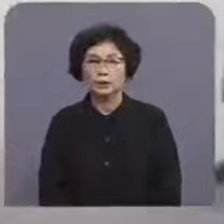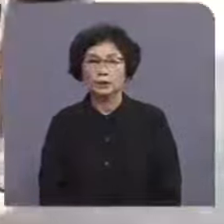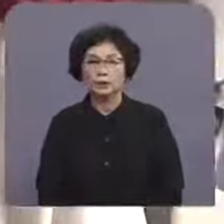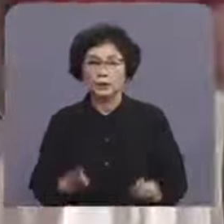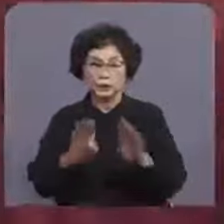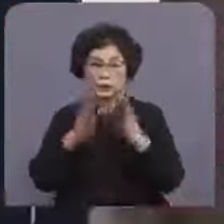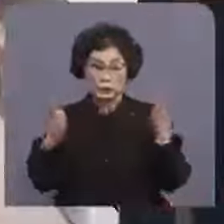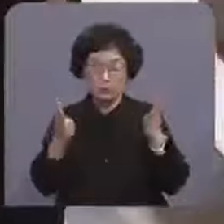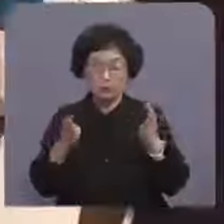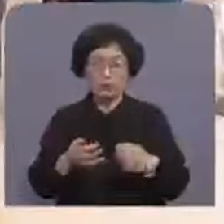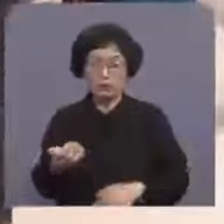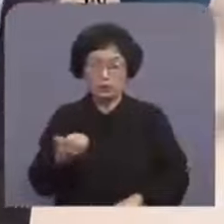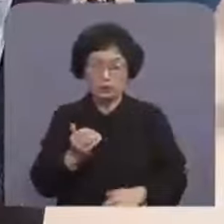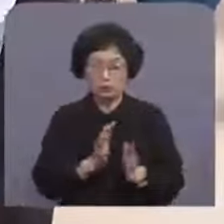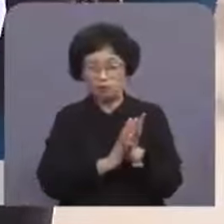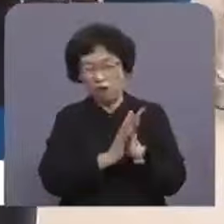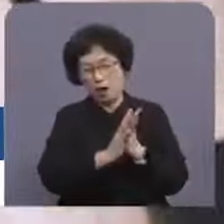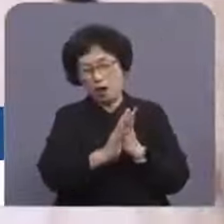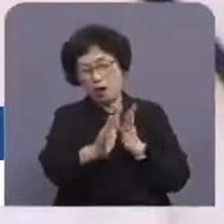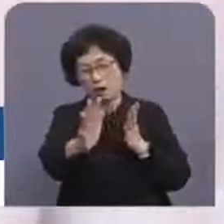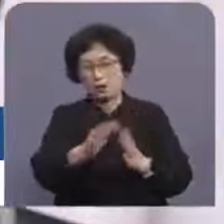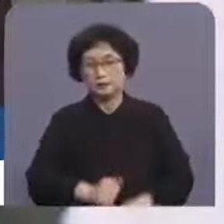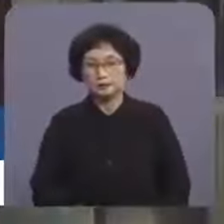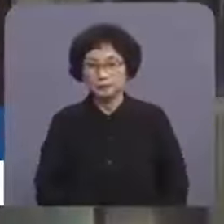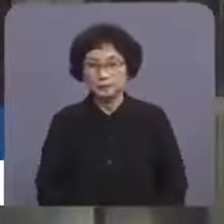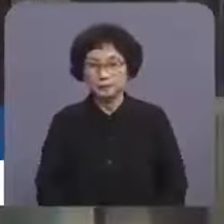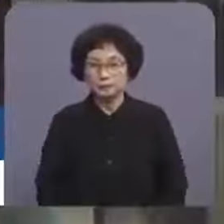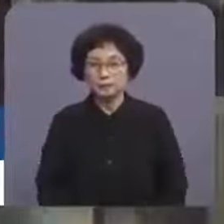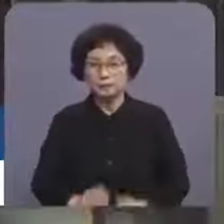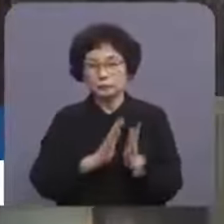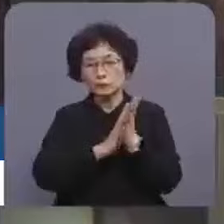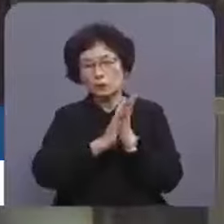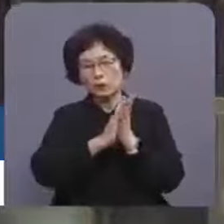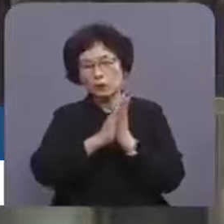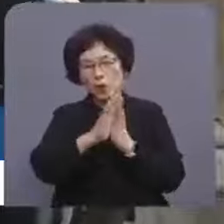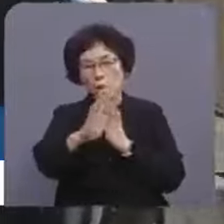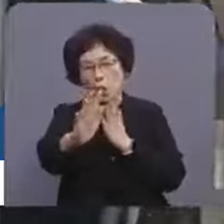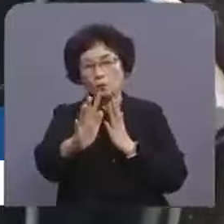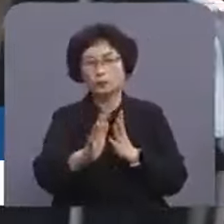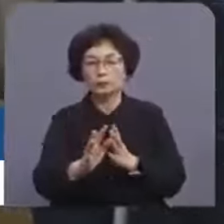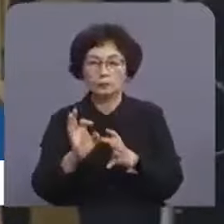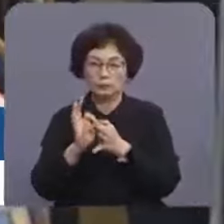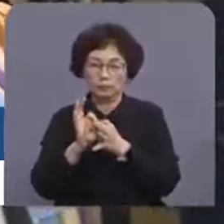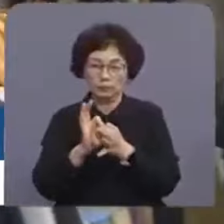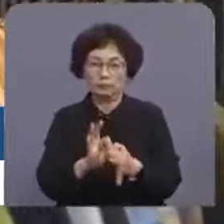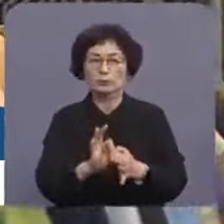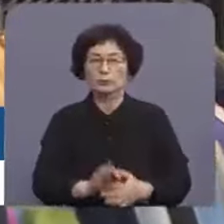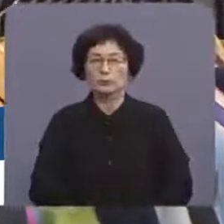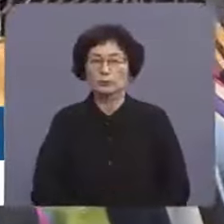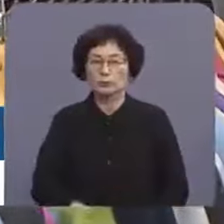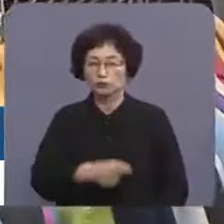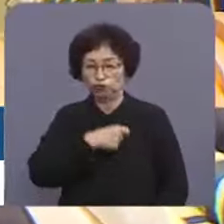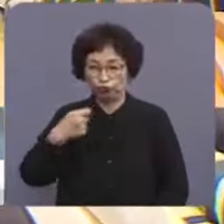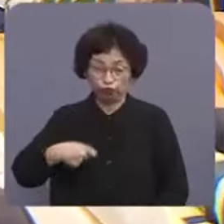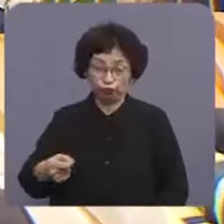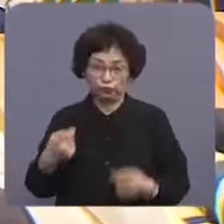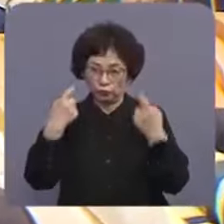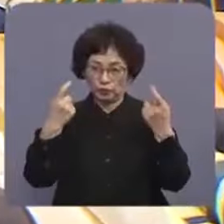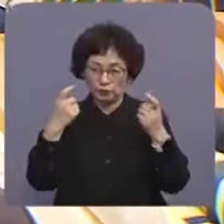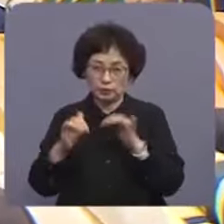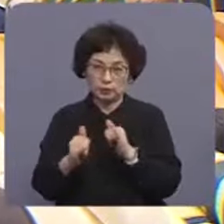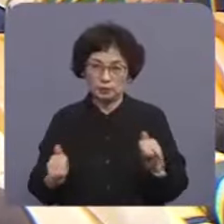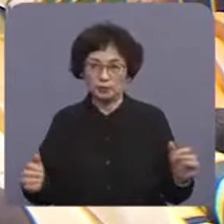개점 전 입장을 기다리는 대기줄. 일명 오픈런이 길게 늘어섰습니다. 중국 관광객까지